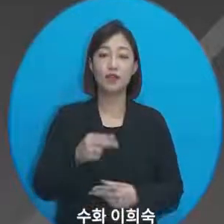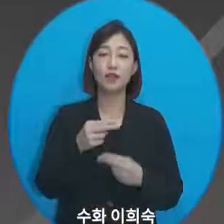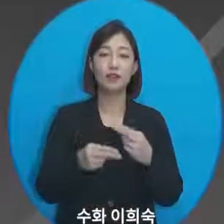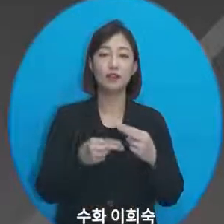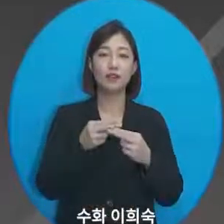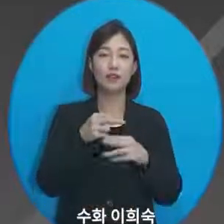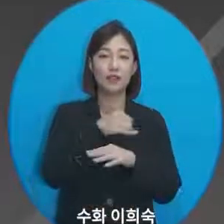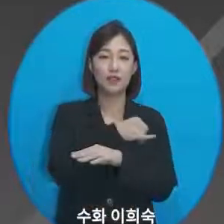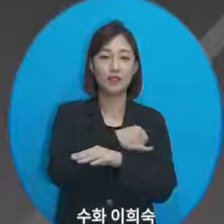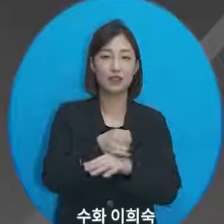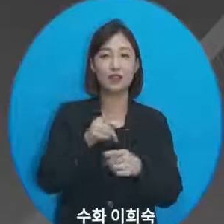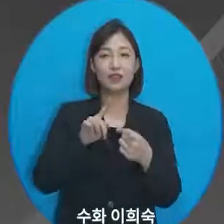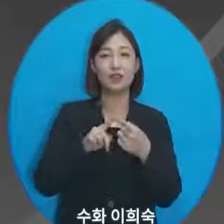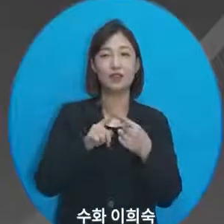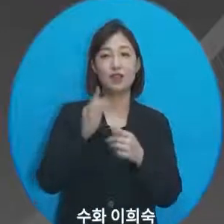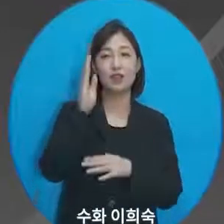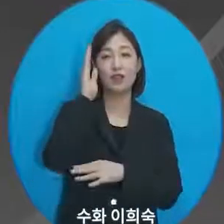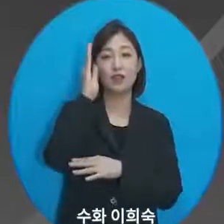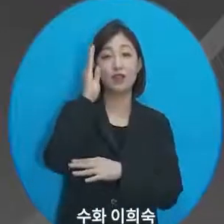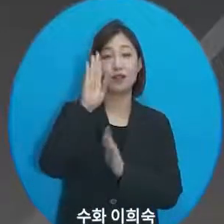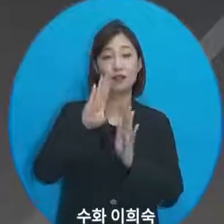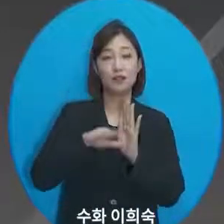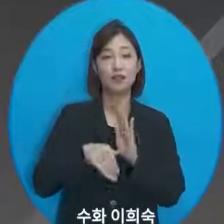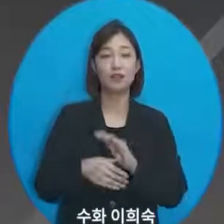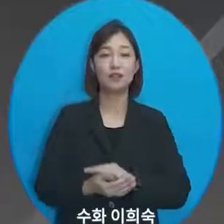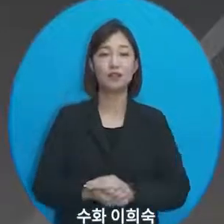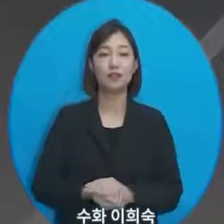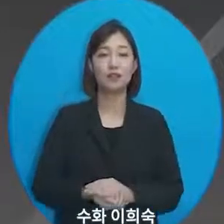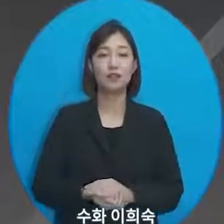유니버셜 디자인을 이야기할 때 그러한